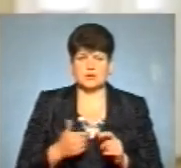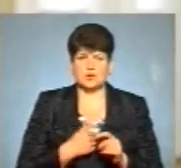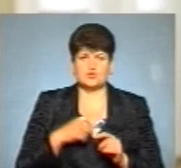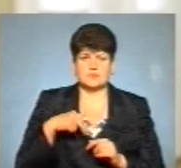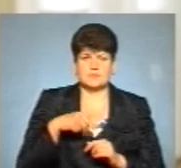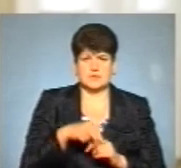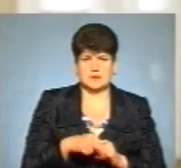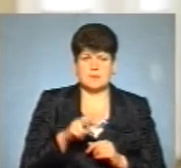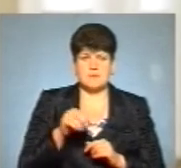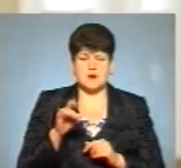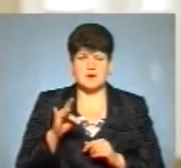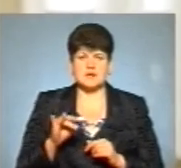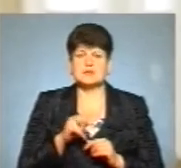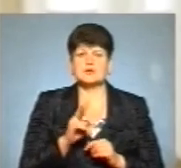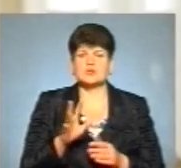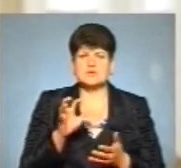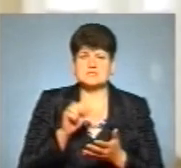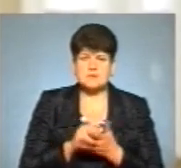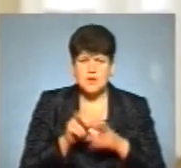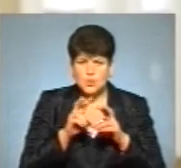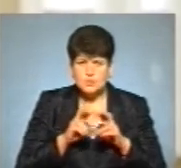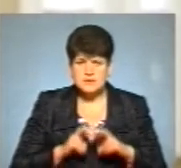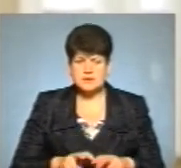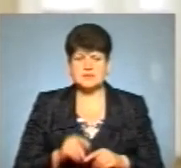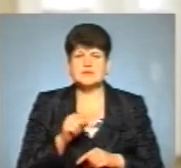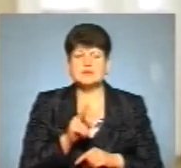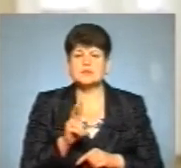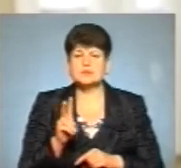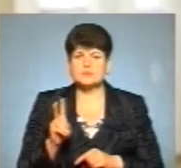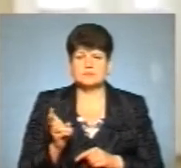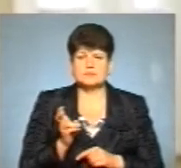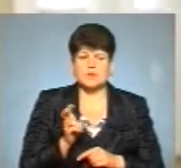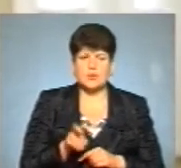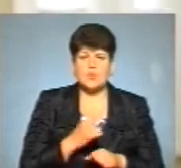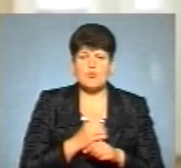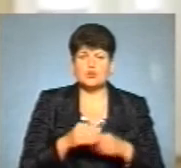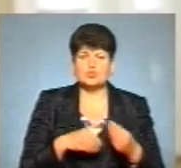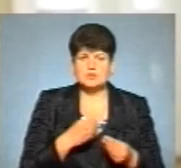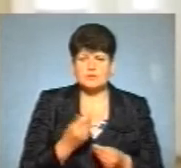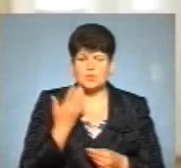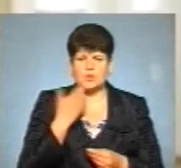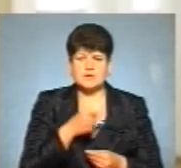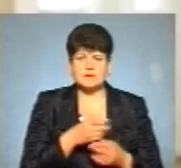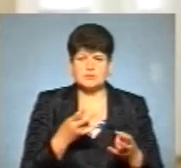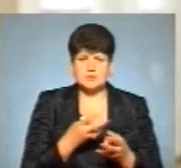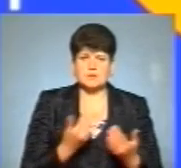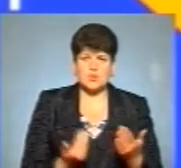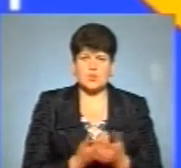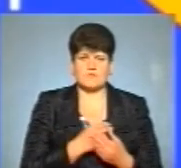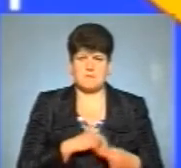пари. Ті, які займаються дослідженнями. Ті, до яких приходять роботодавці, коли їм потрібні нові